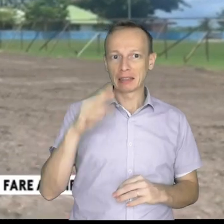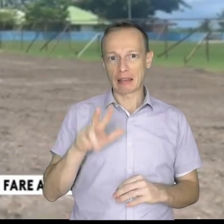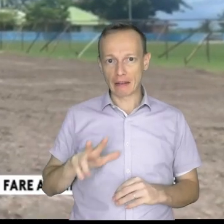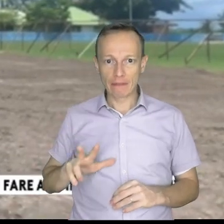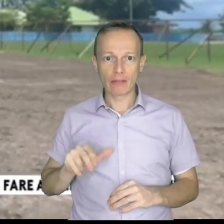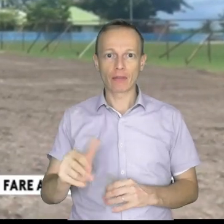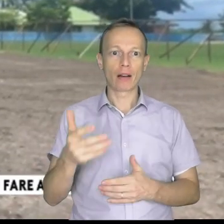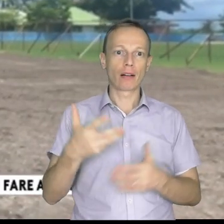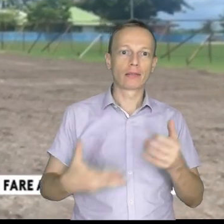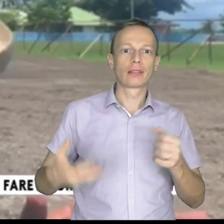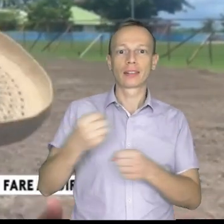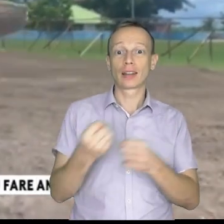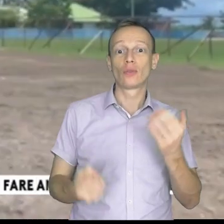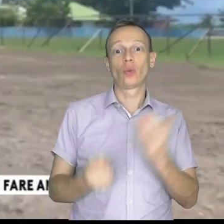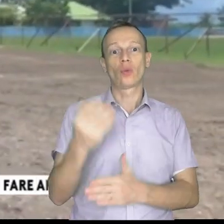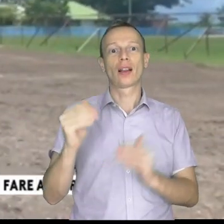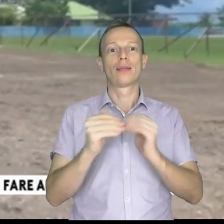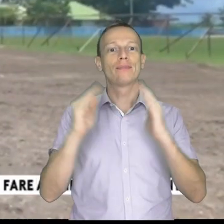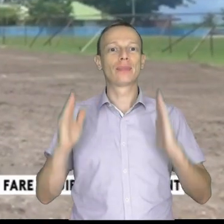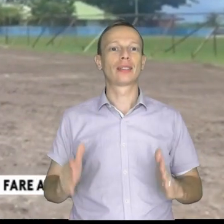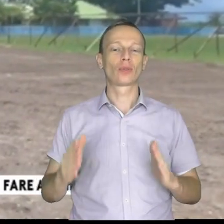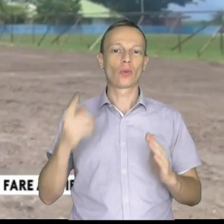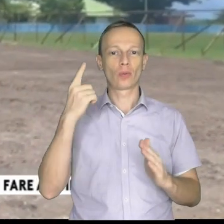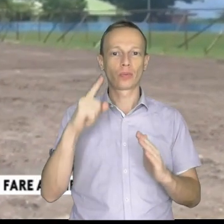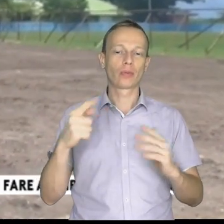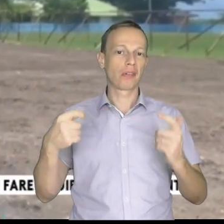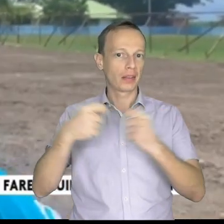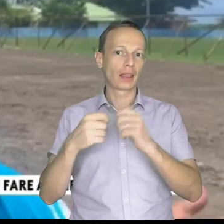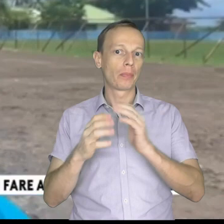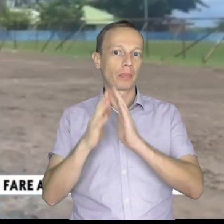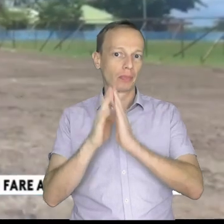va bientôt bâtir une nouvelle maison paroissiale pour la